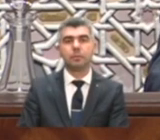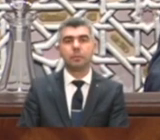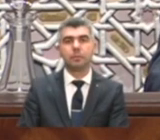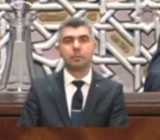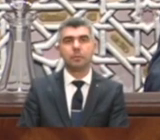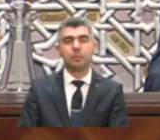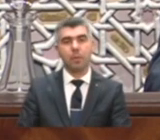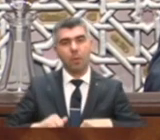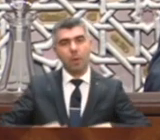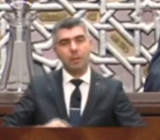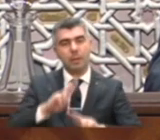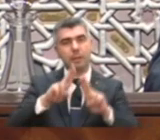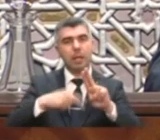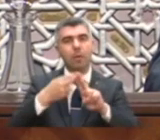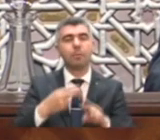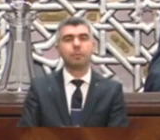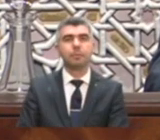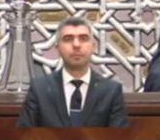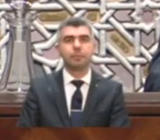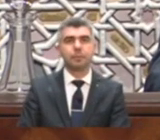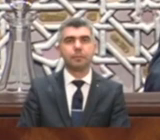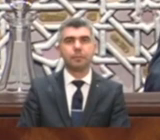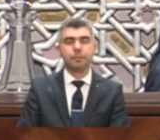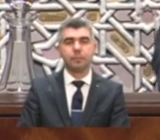سيدة الوزيرة تفضلوا.